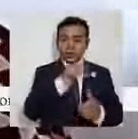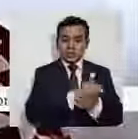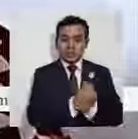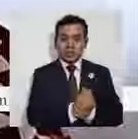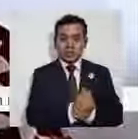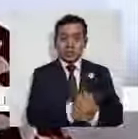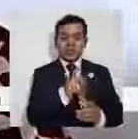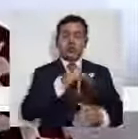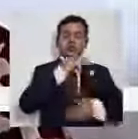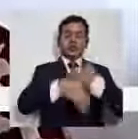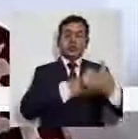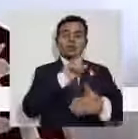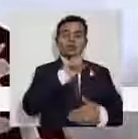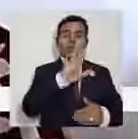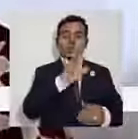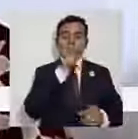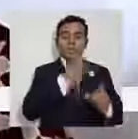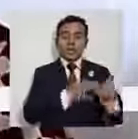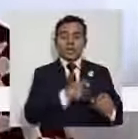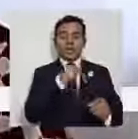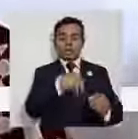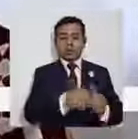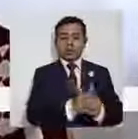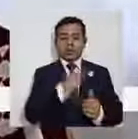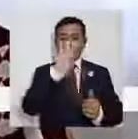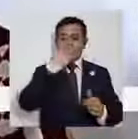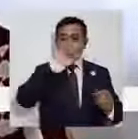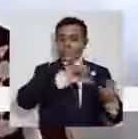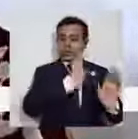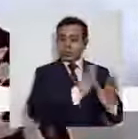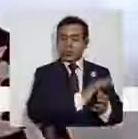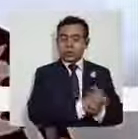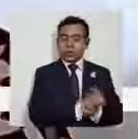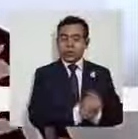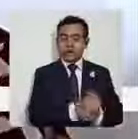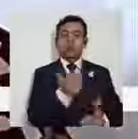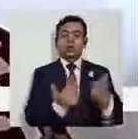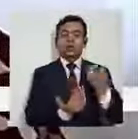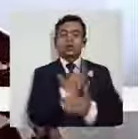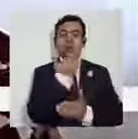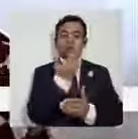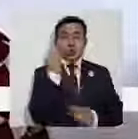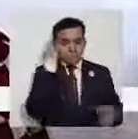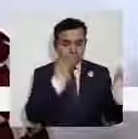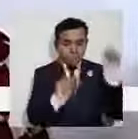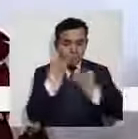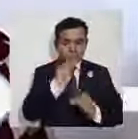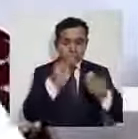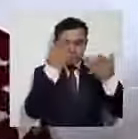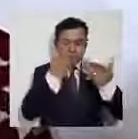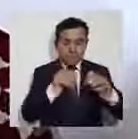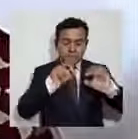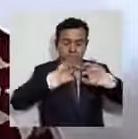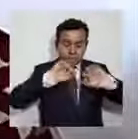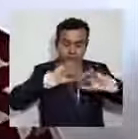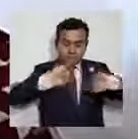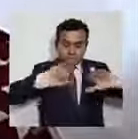বিভাজন তারিখ অনুযায়ী নতুন বিভাজন করেছি। নতুন বিভাজন করার পরে আমরা এটাকে সংশোধন করেছি।